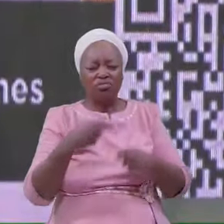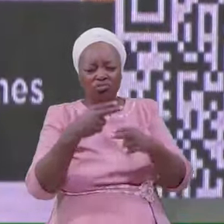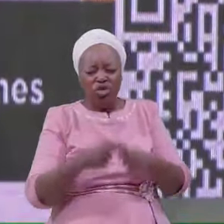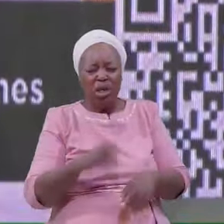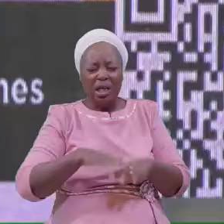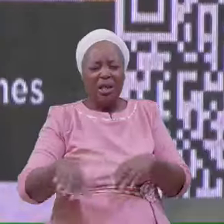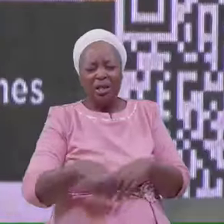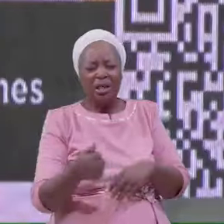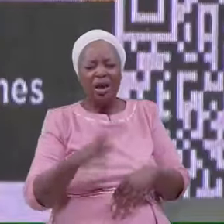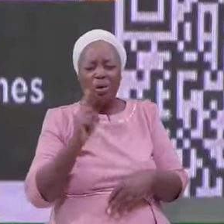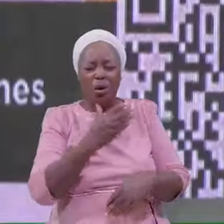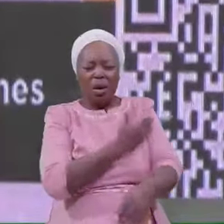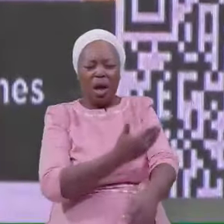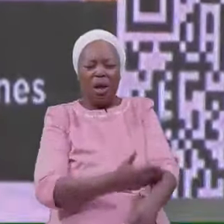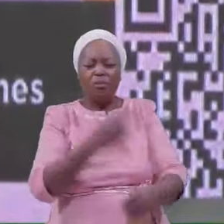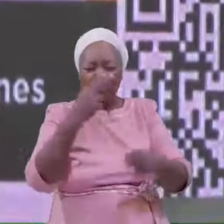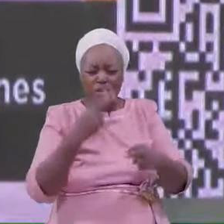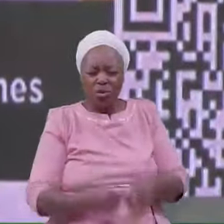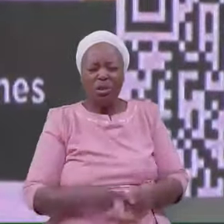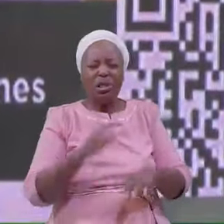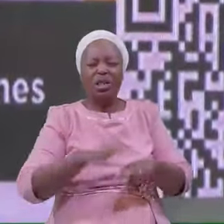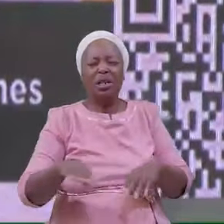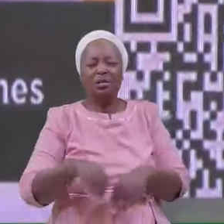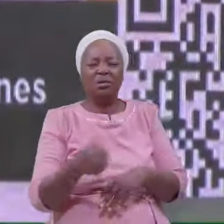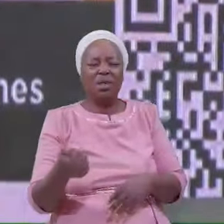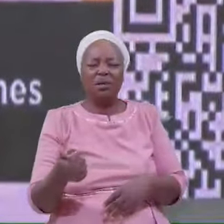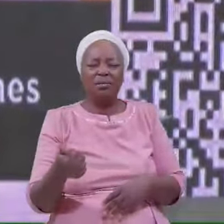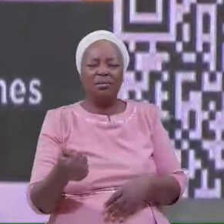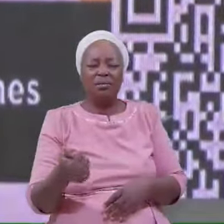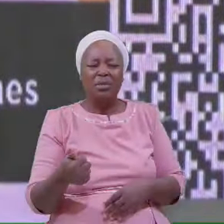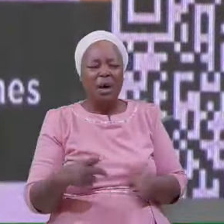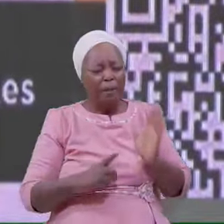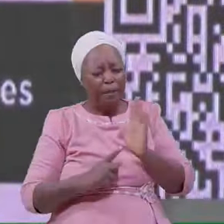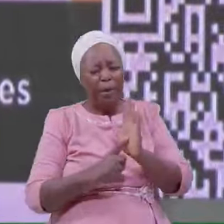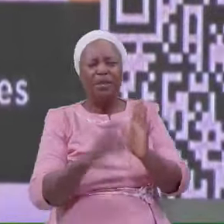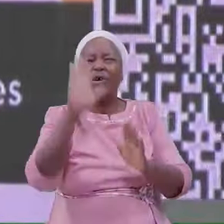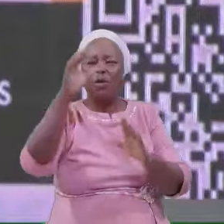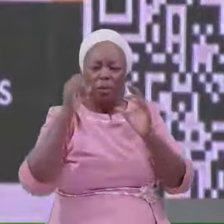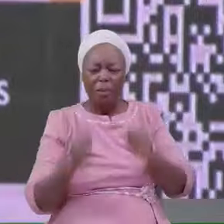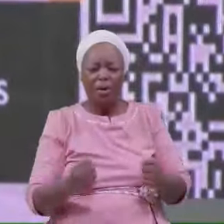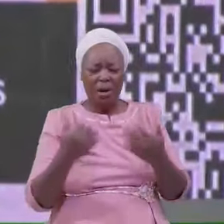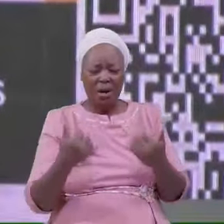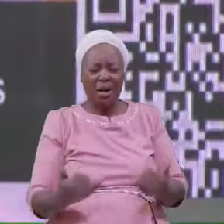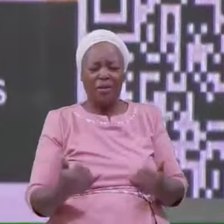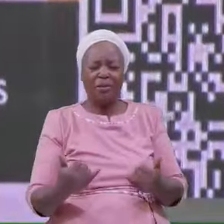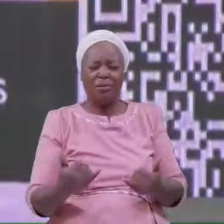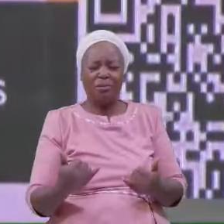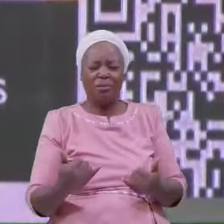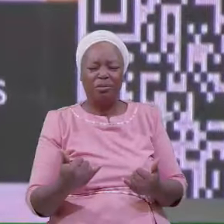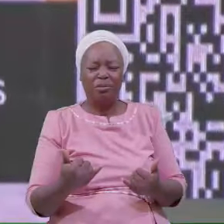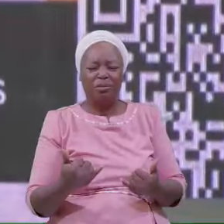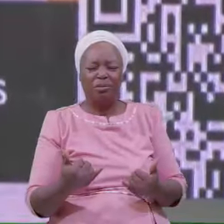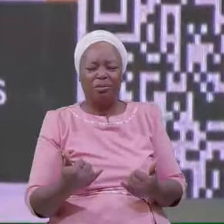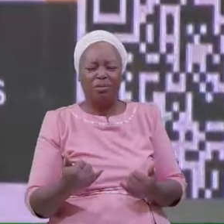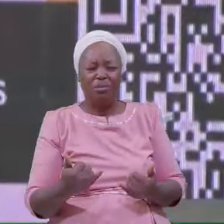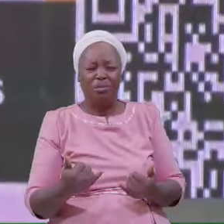the other. Marahil ito'y sa balikat. Manifest your power right now. Ipakita mo, Panginoon, ang iyong kapangyarihan. Destroy